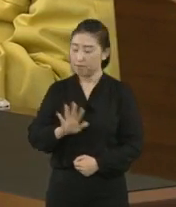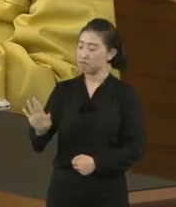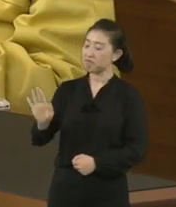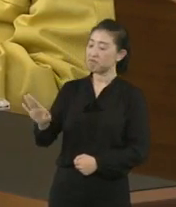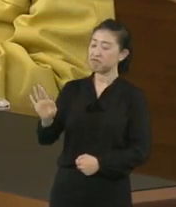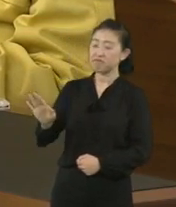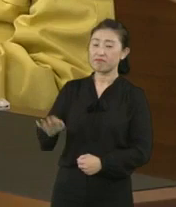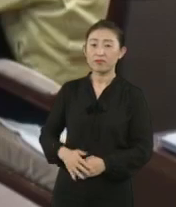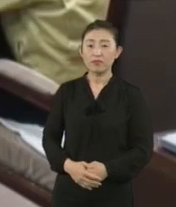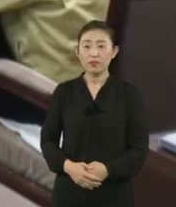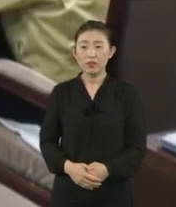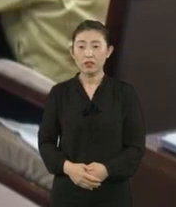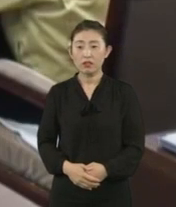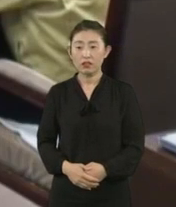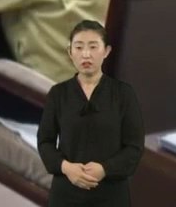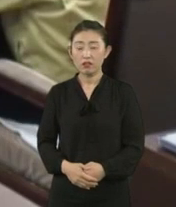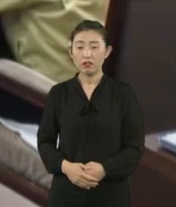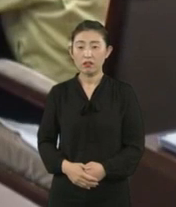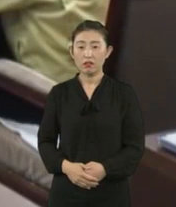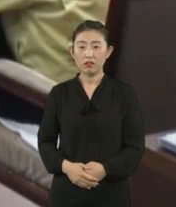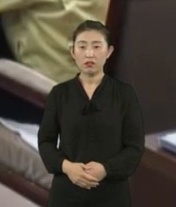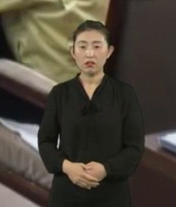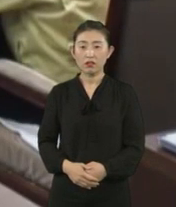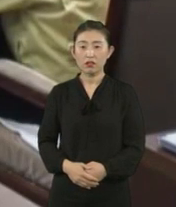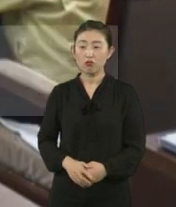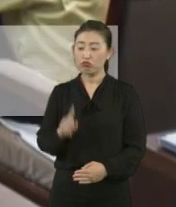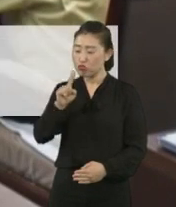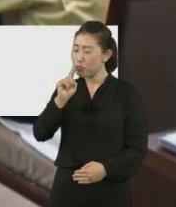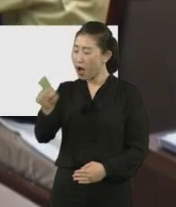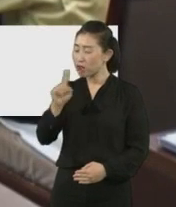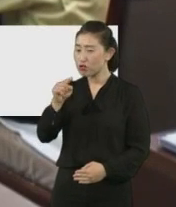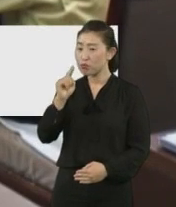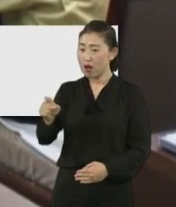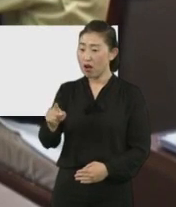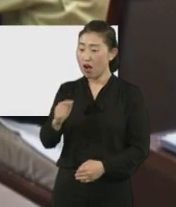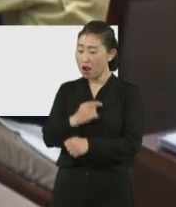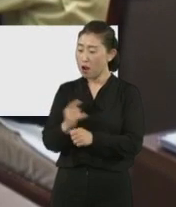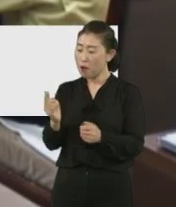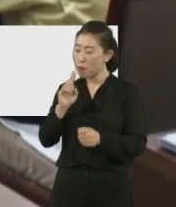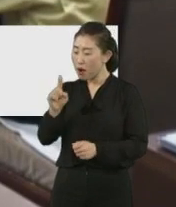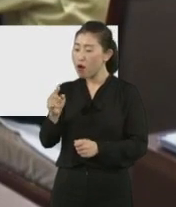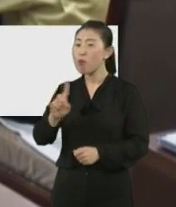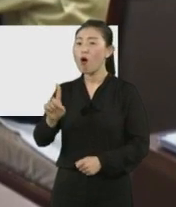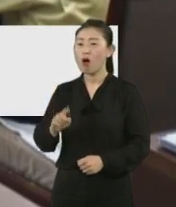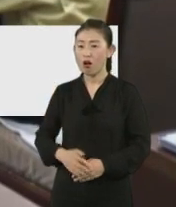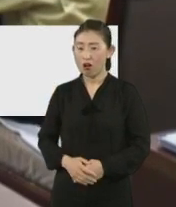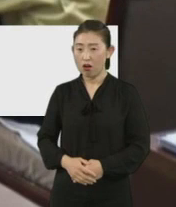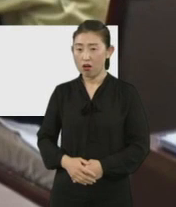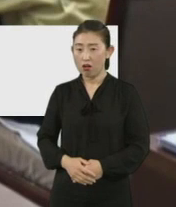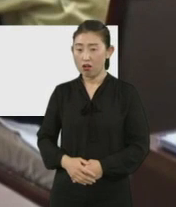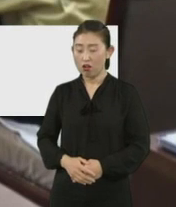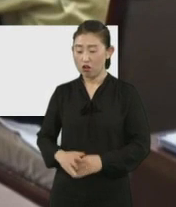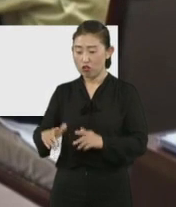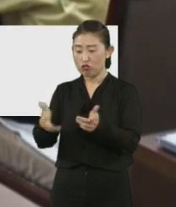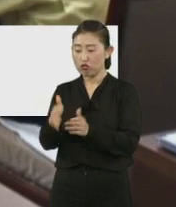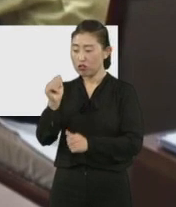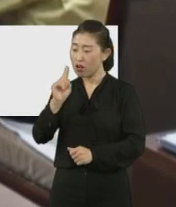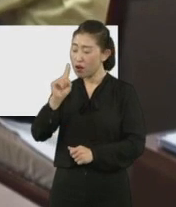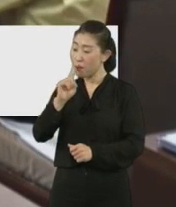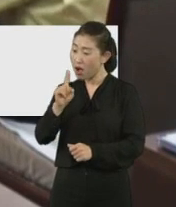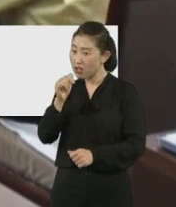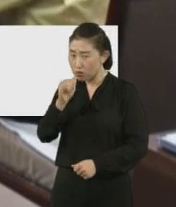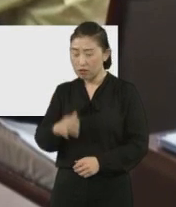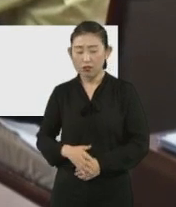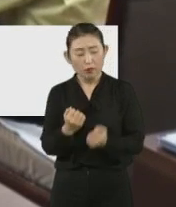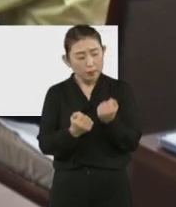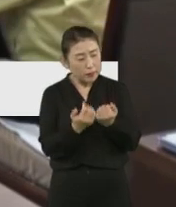이렇게 말합니다. 내가 그때 뭘 말을 해? 할 게 뭐가 있어? 국장님께서 할 말 있어?